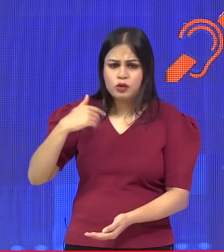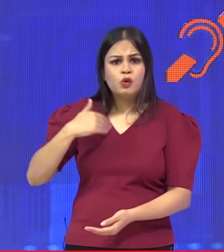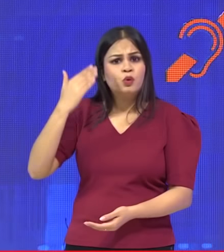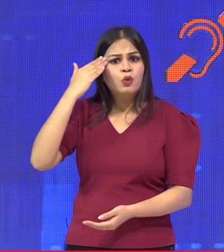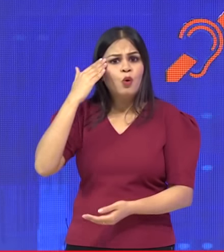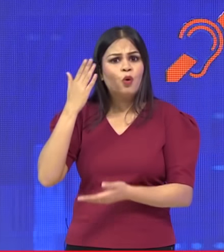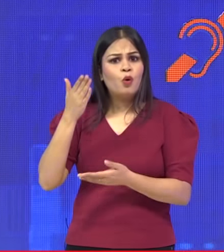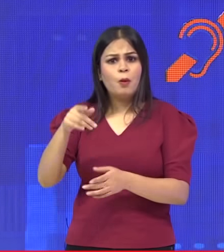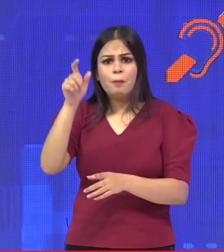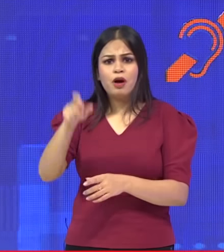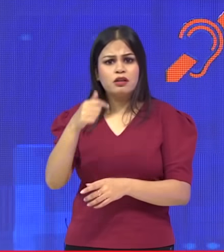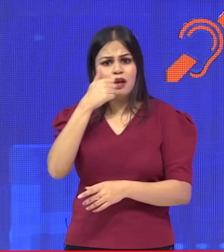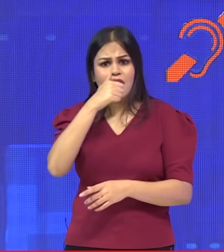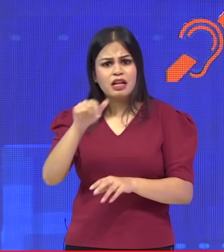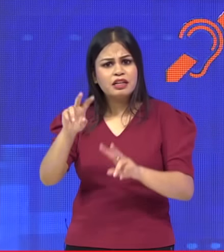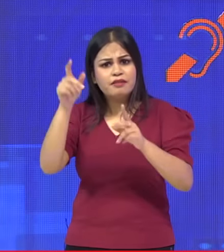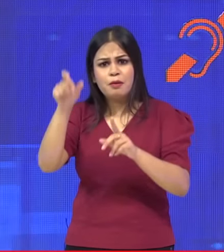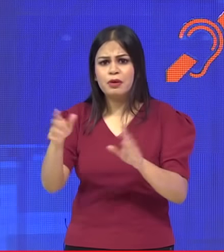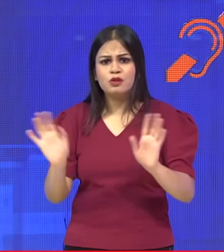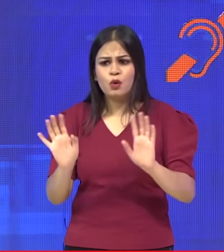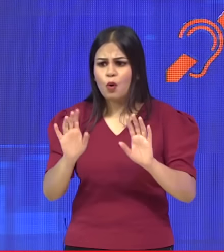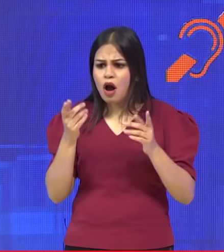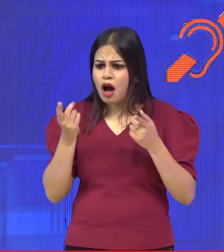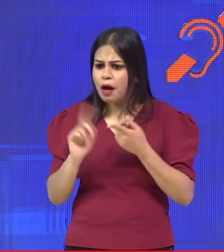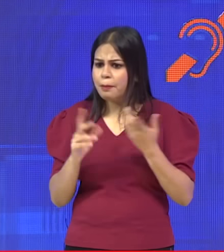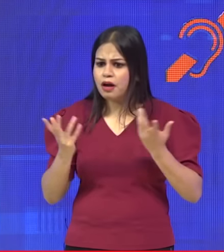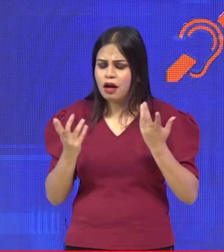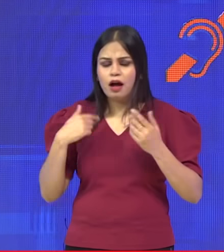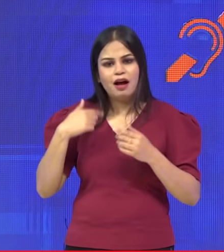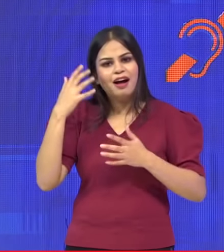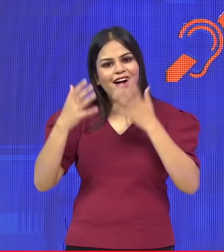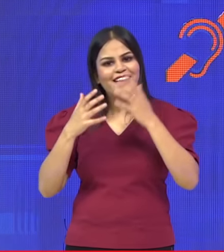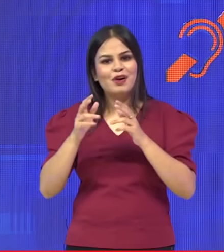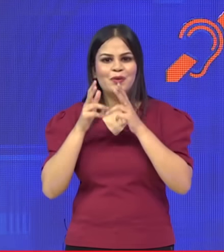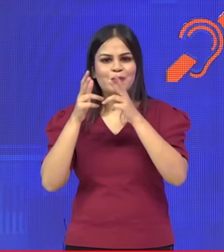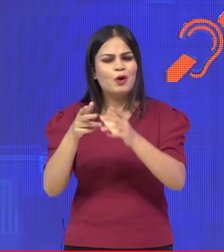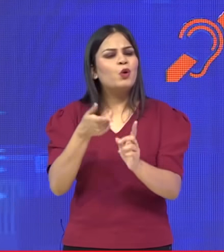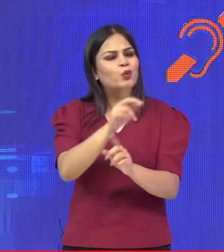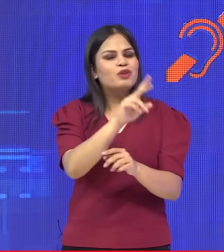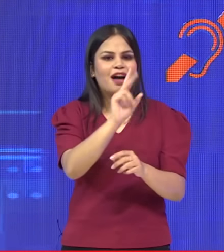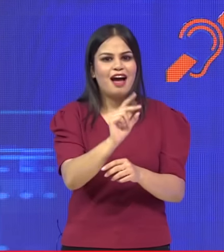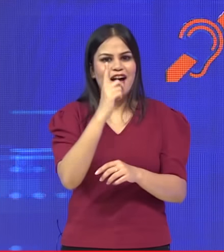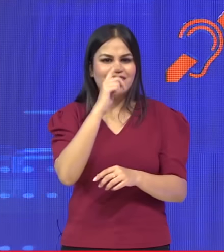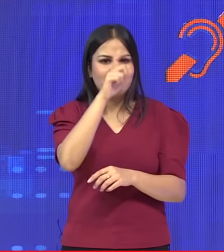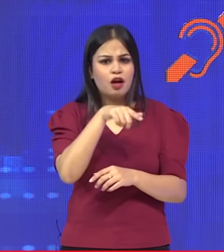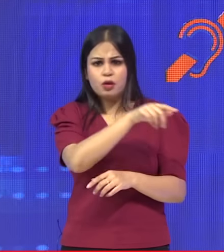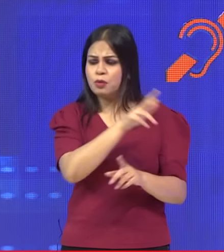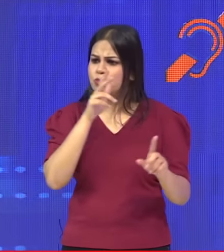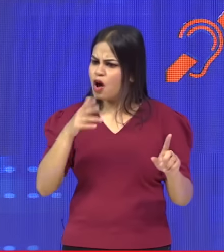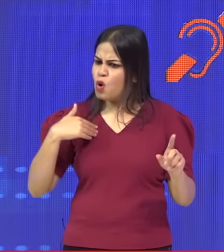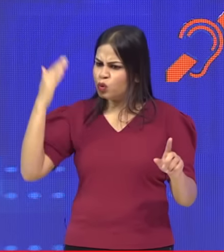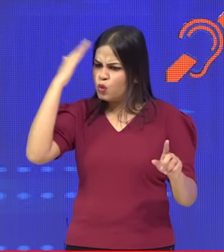ये ऐसा लड़का नहीं है पता नहीं क्या हो गया फिर एक निश्चित प्रेम करके जन से हुआ करती थी वहां पर इसे आई ऑलवेज